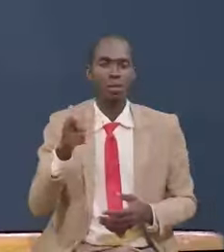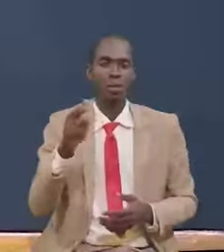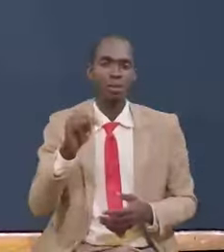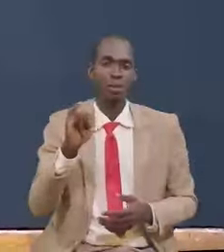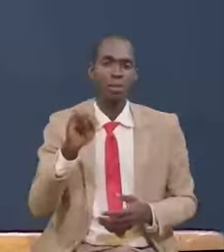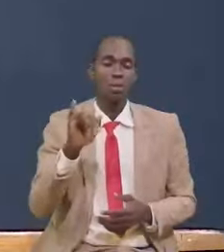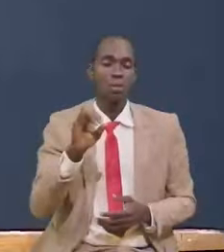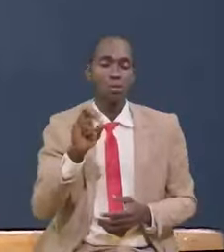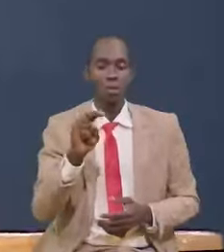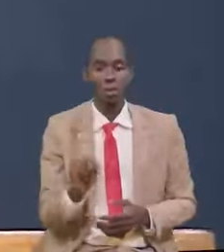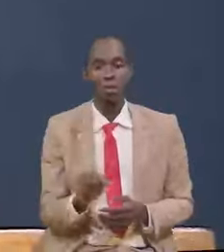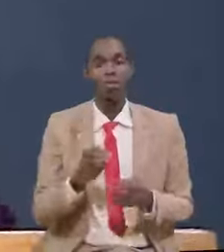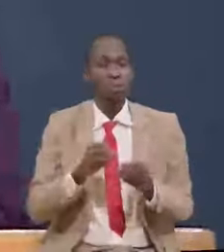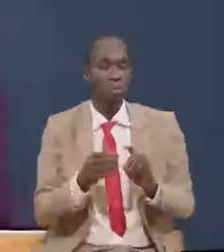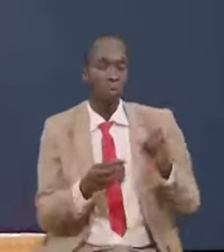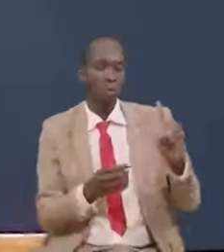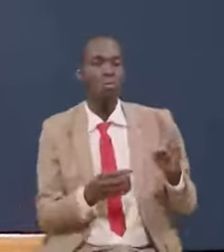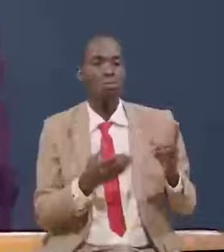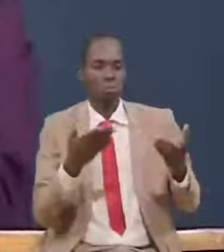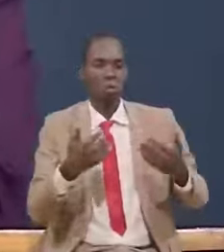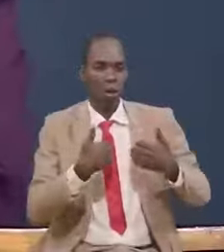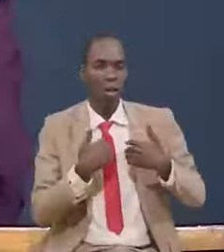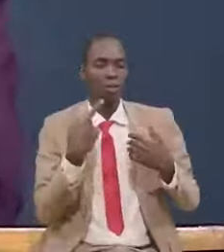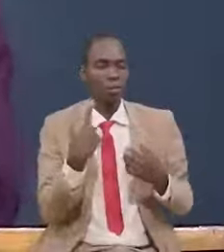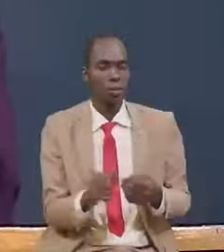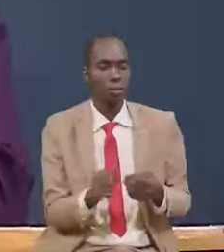Une chose pour toi est d'avoir la révélation.